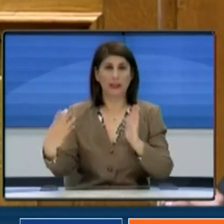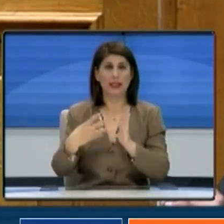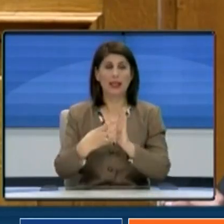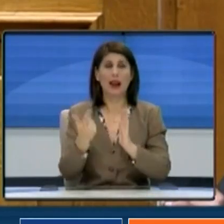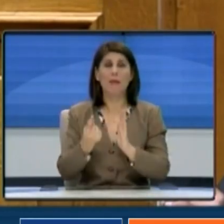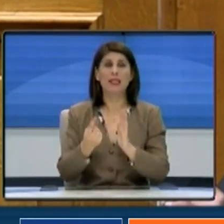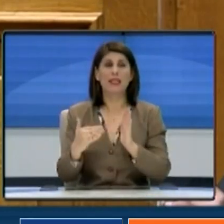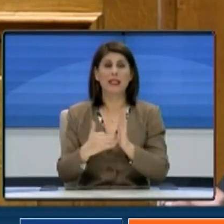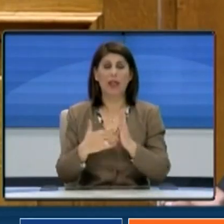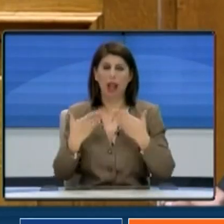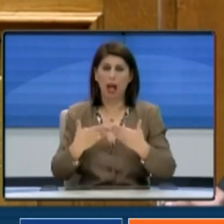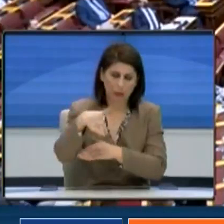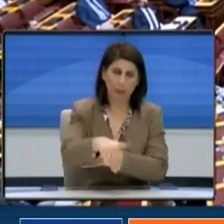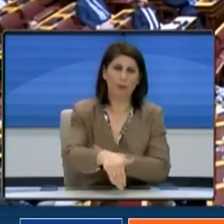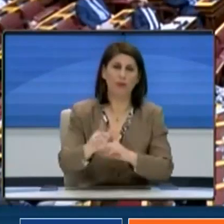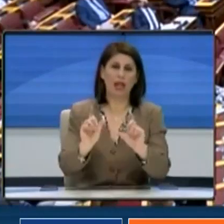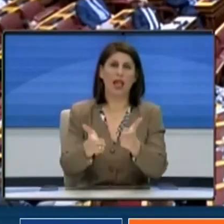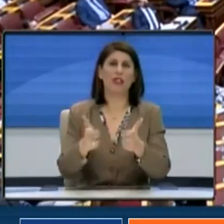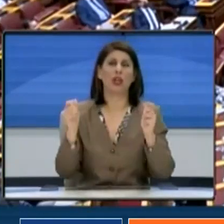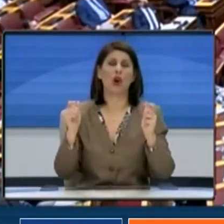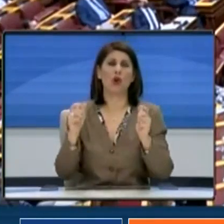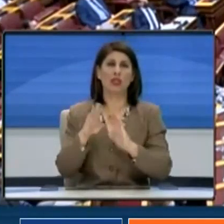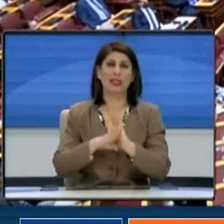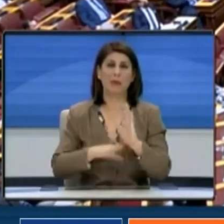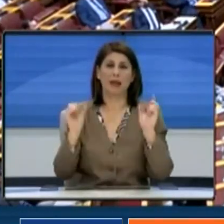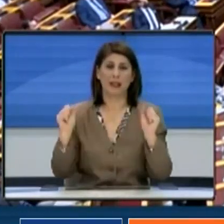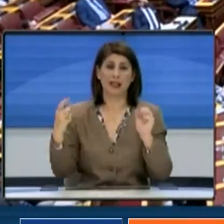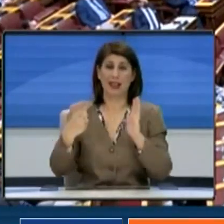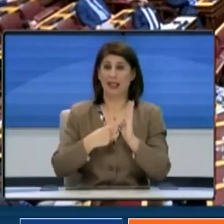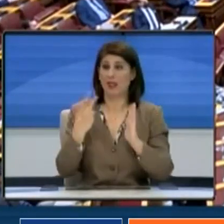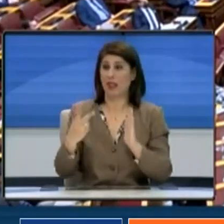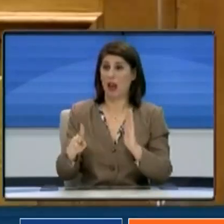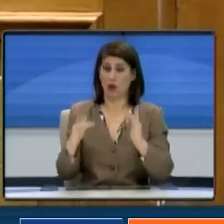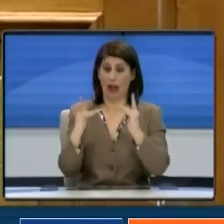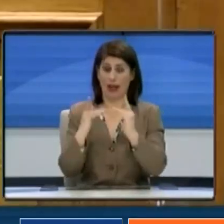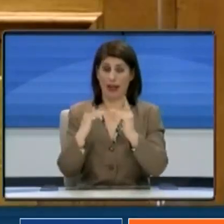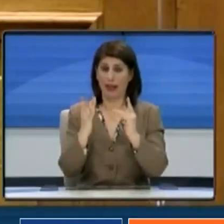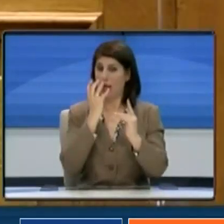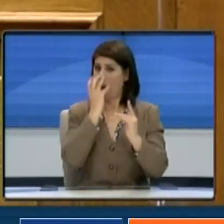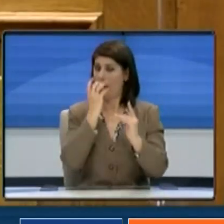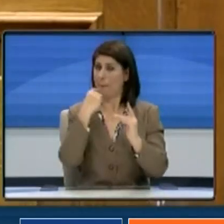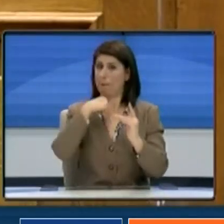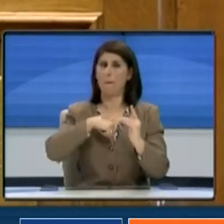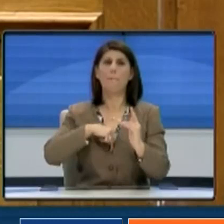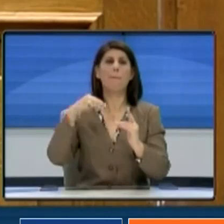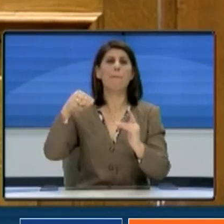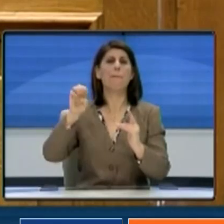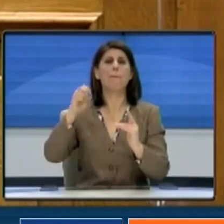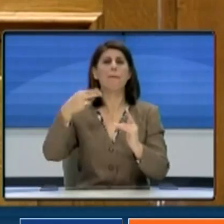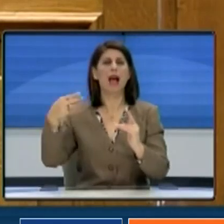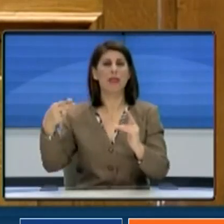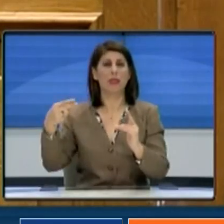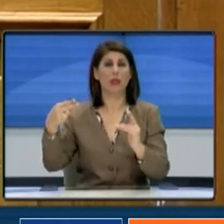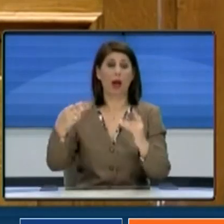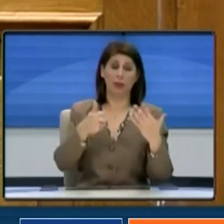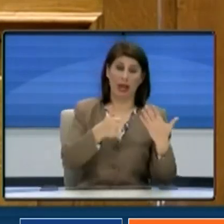κρούσματα άνοιγμα των δραστηριοτήτων. 1.200 κλίνες μεθ, μας λέτε διαρκώς ότι δημιουργήσατε.